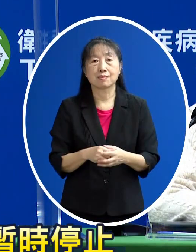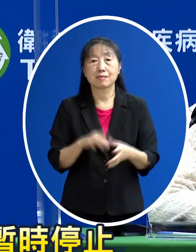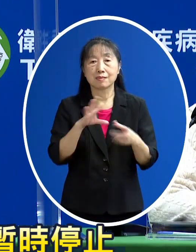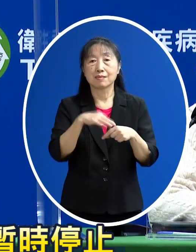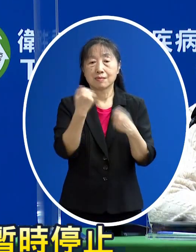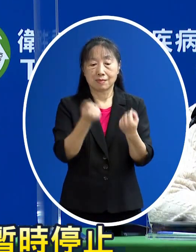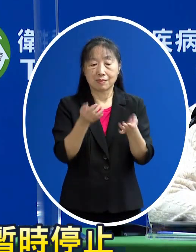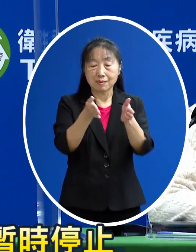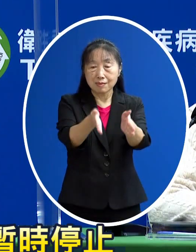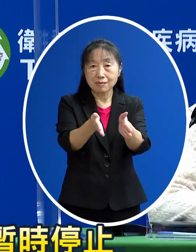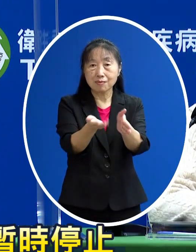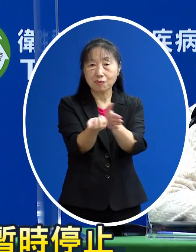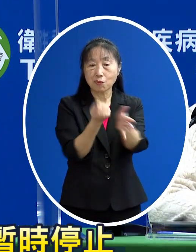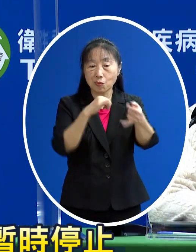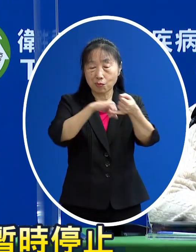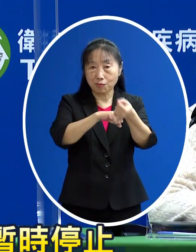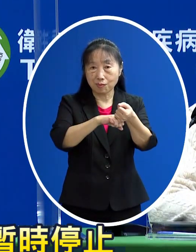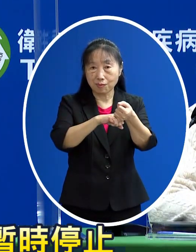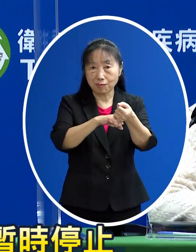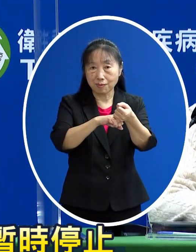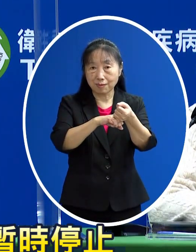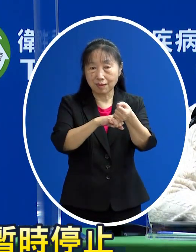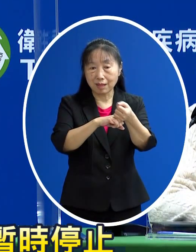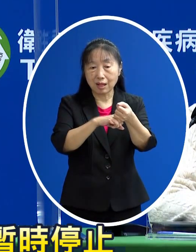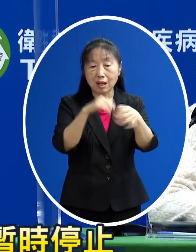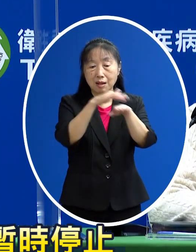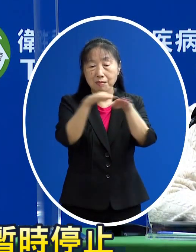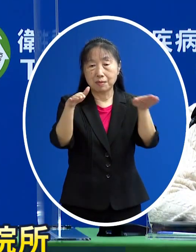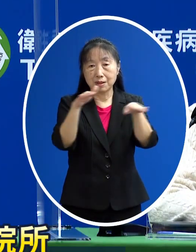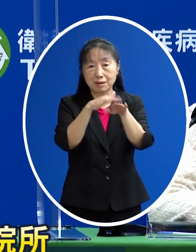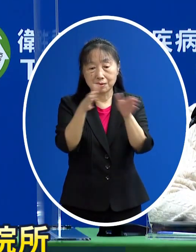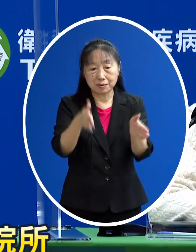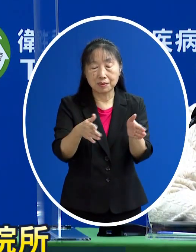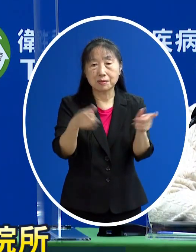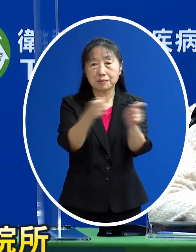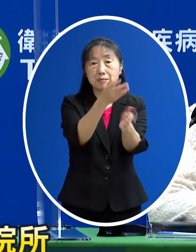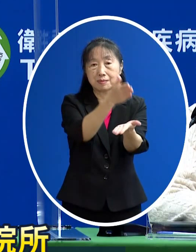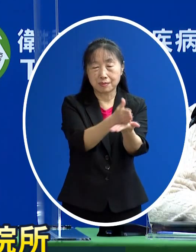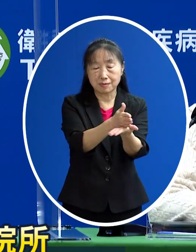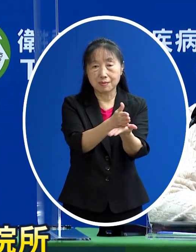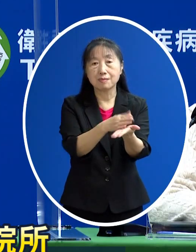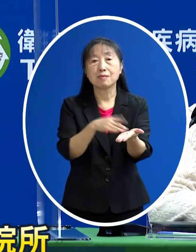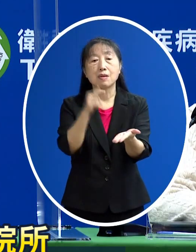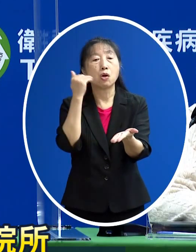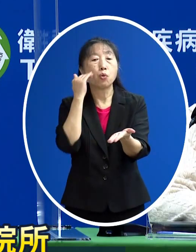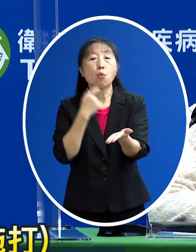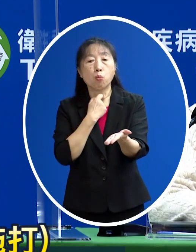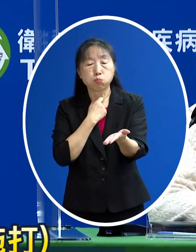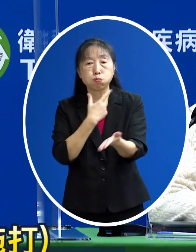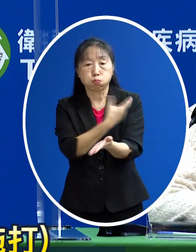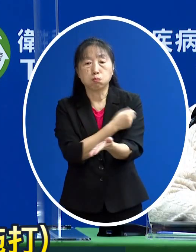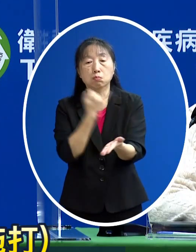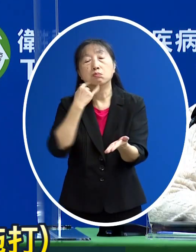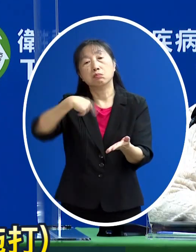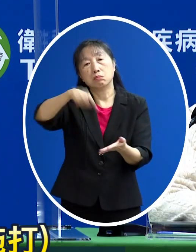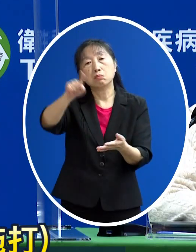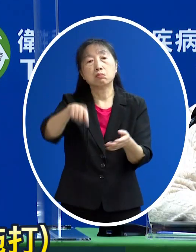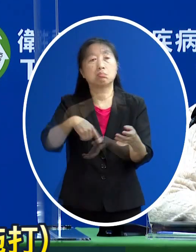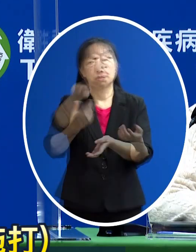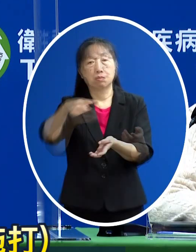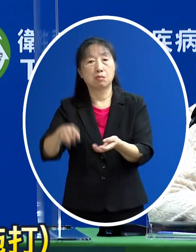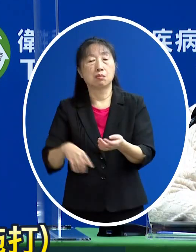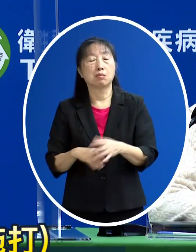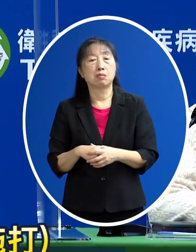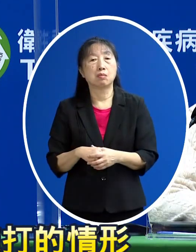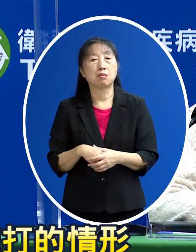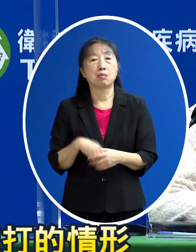预约平台可能会暂时的停止。那回归到各个医疗院所跟外展哈，那跟造